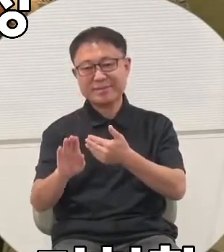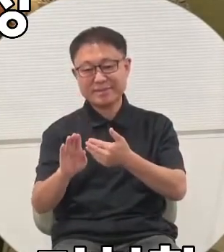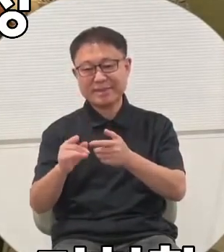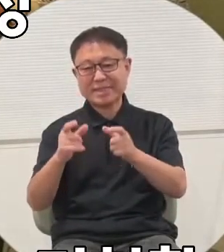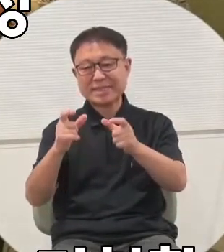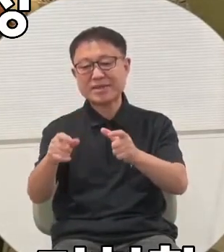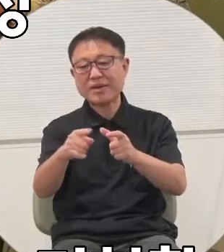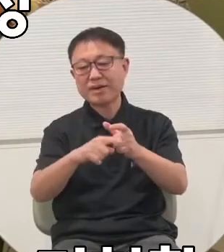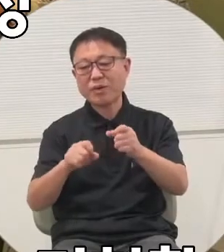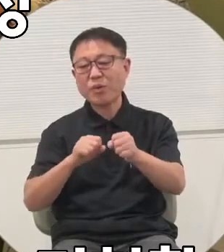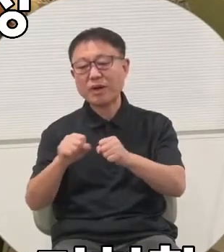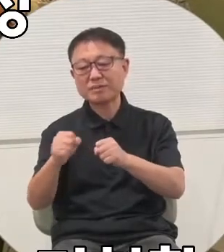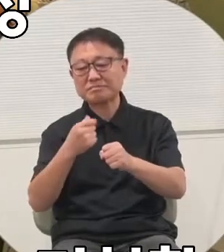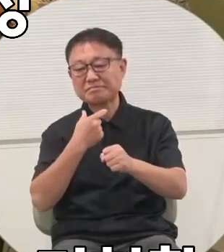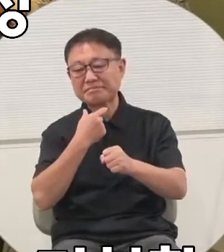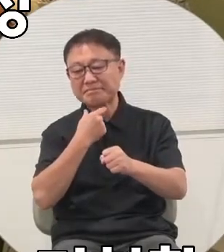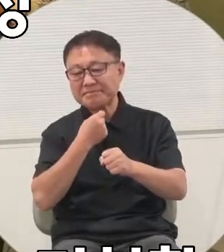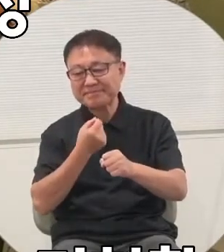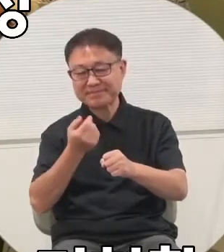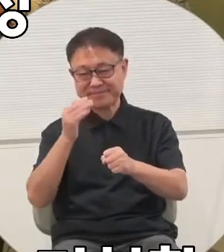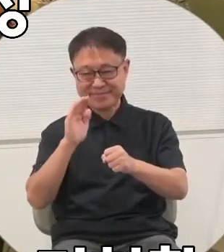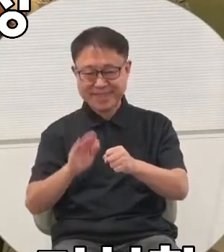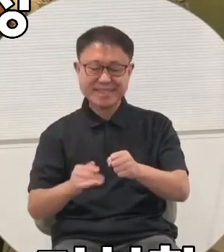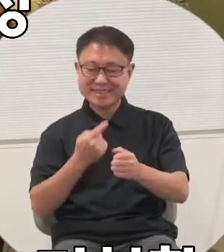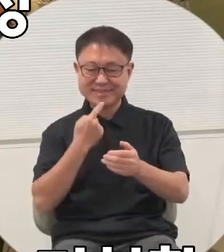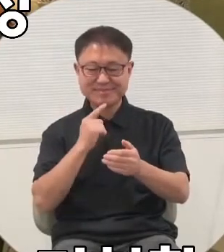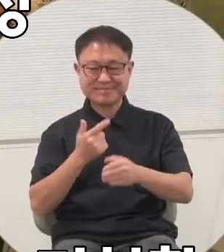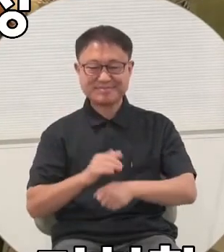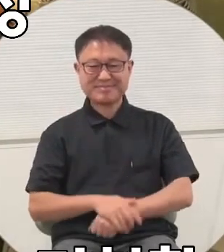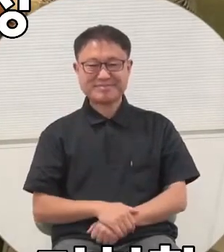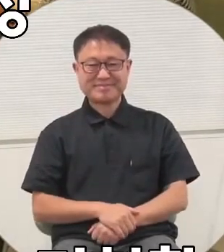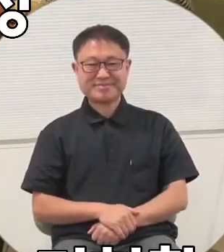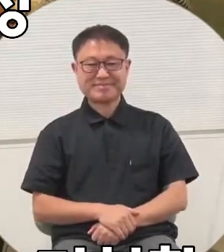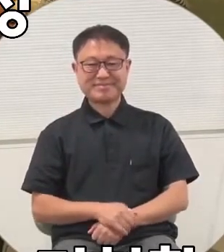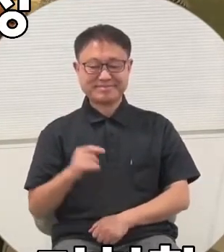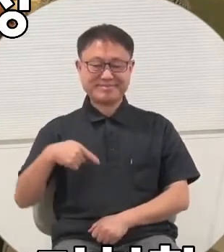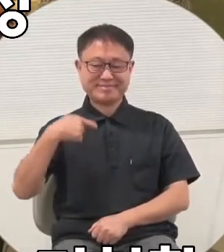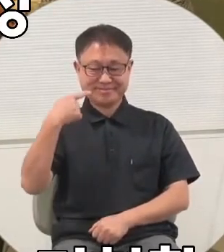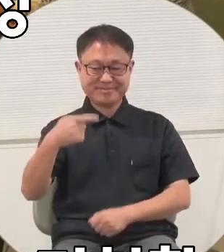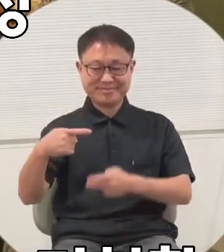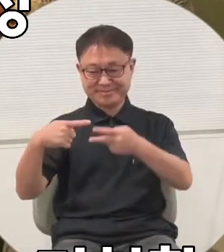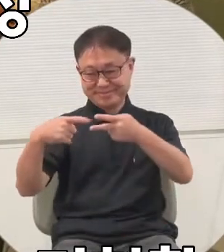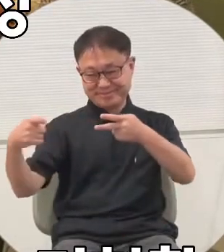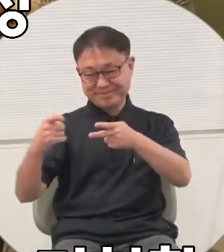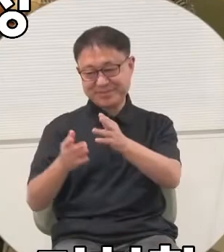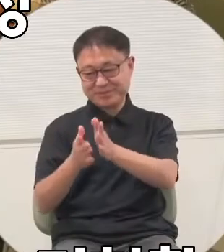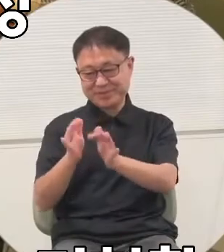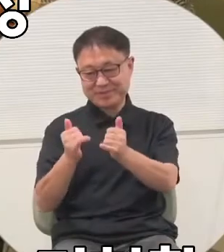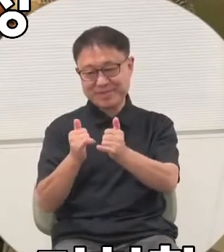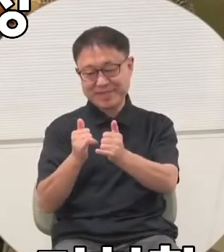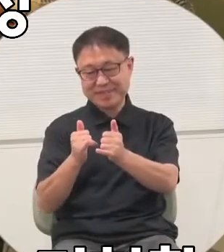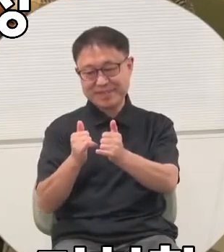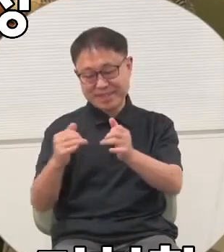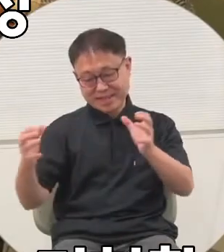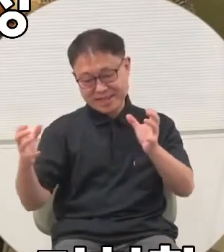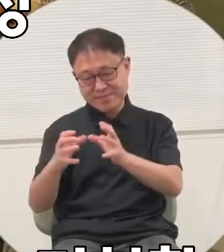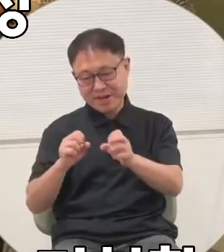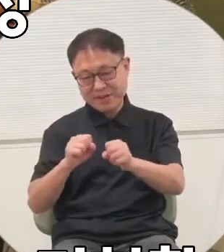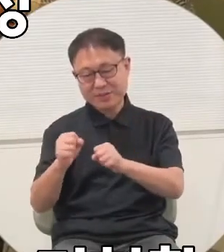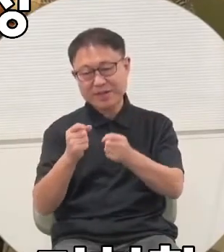지역에서 활동하고 싶은 마음도 있는데 그게 역시 쉽지는 않습니다. 다음에 서대문 주민들하고 활동이 할 기회가